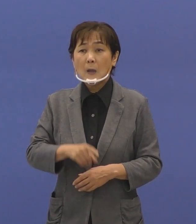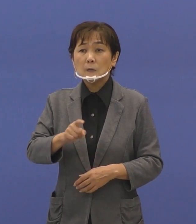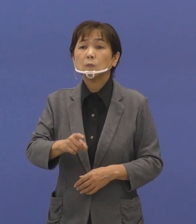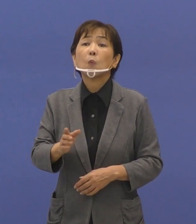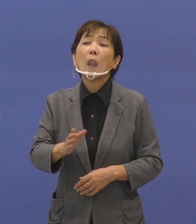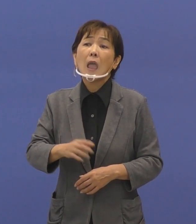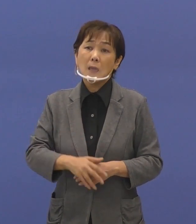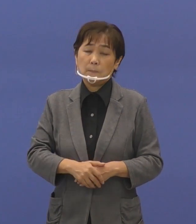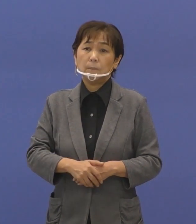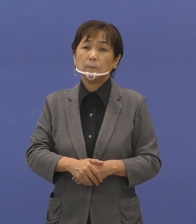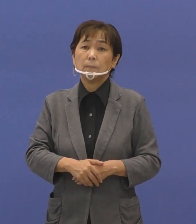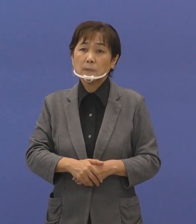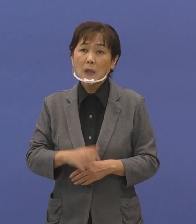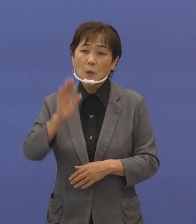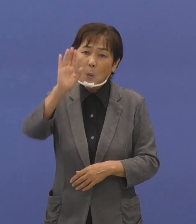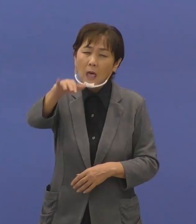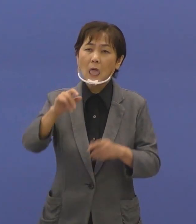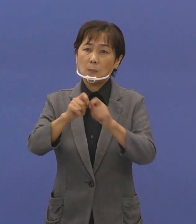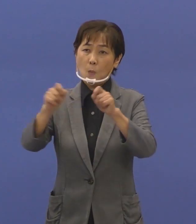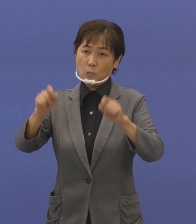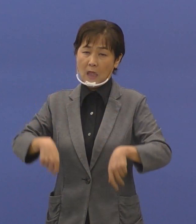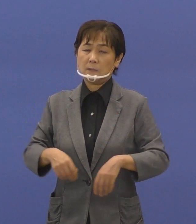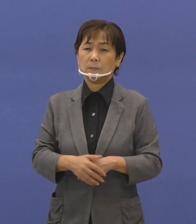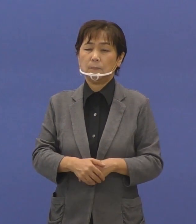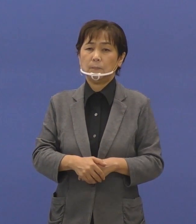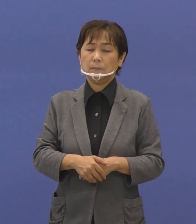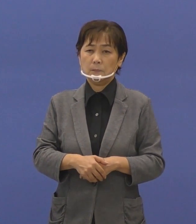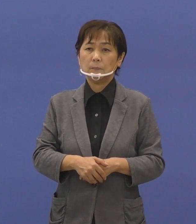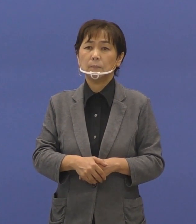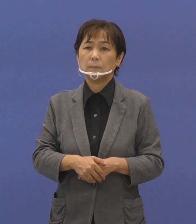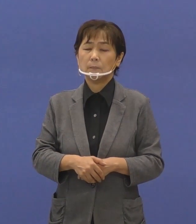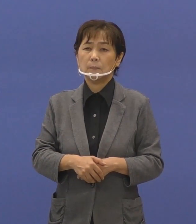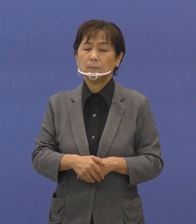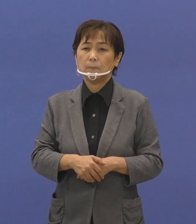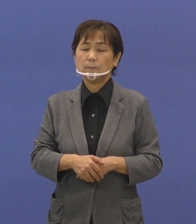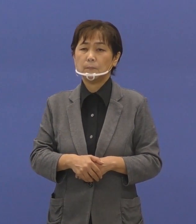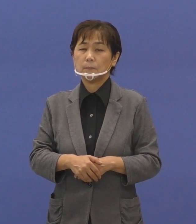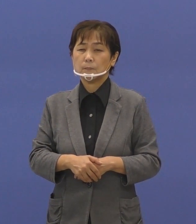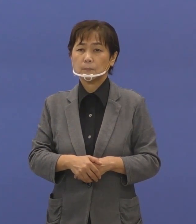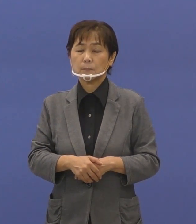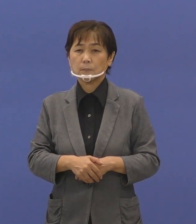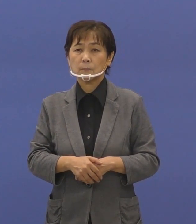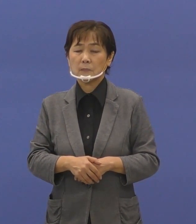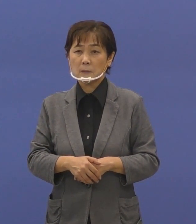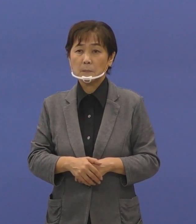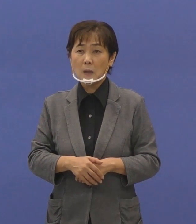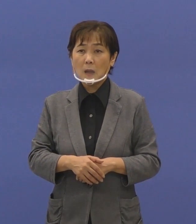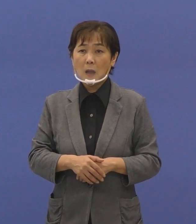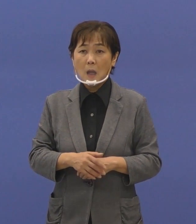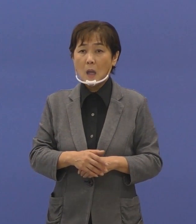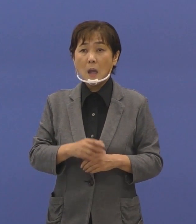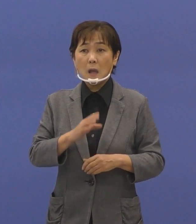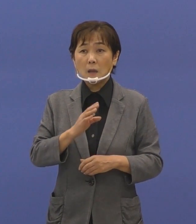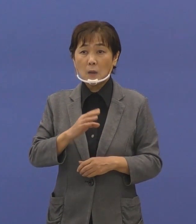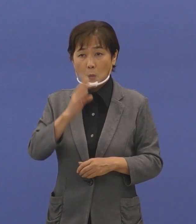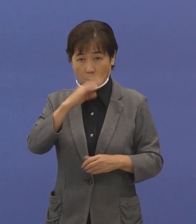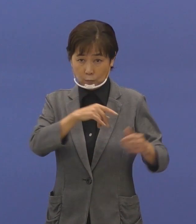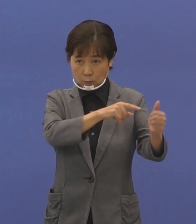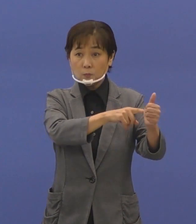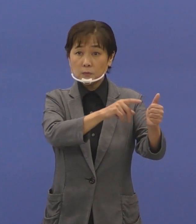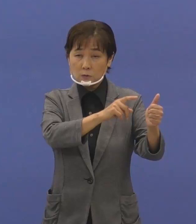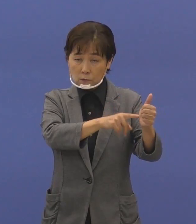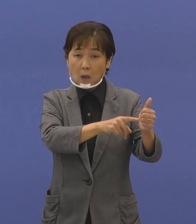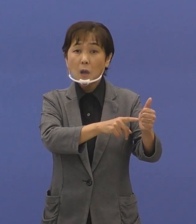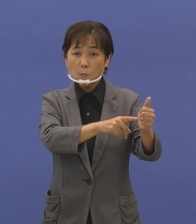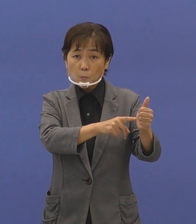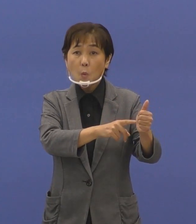本人からの確認というのはすでに司直の手に渡っておりますが、この起訴ということで